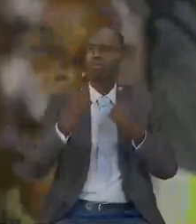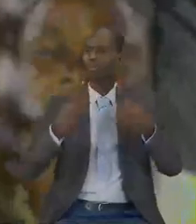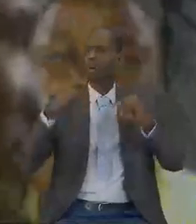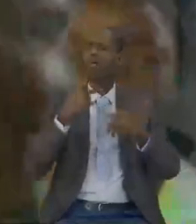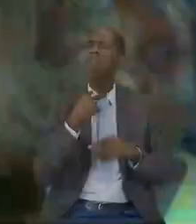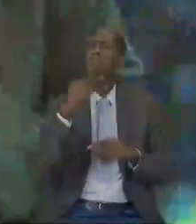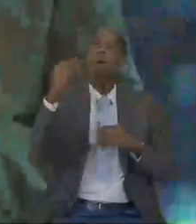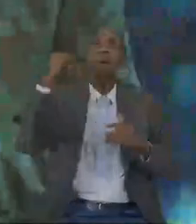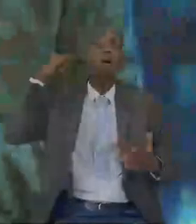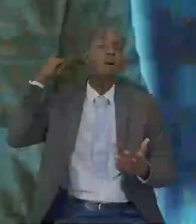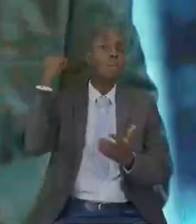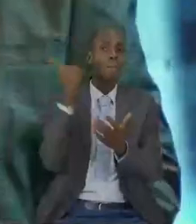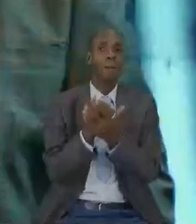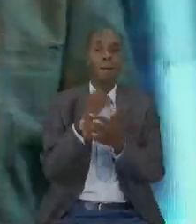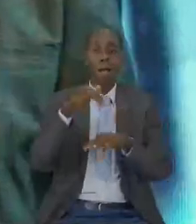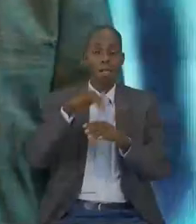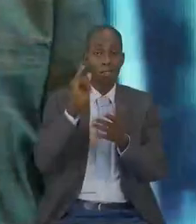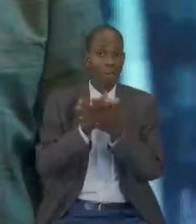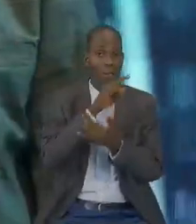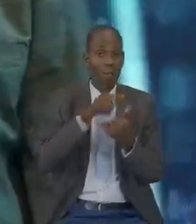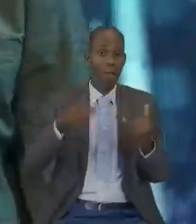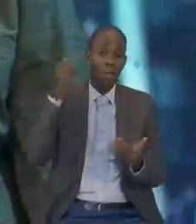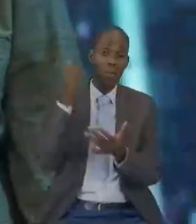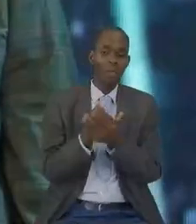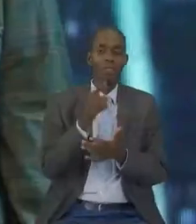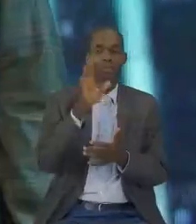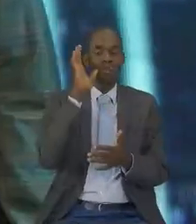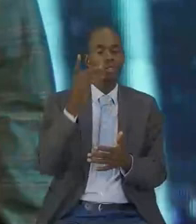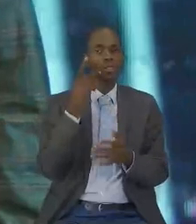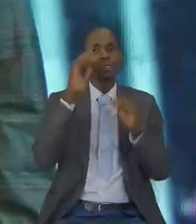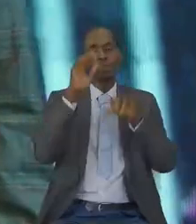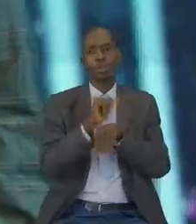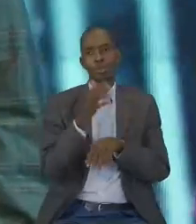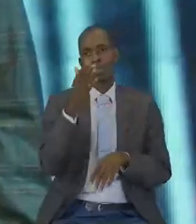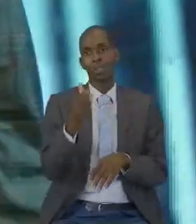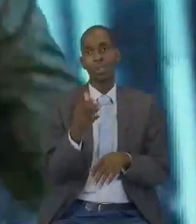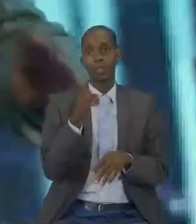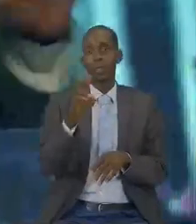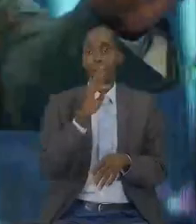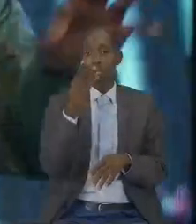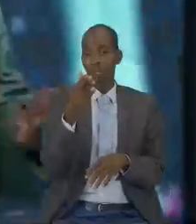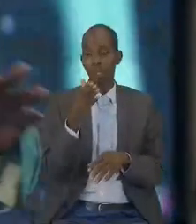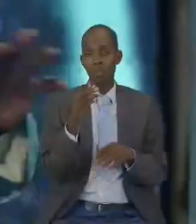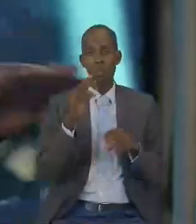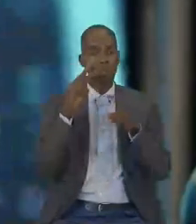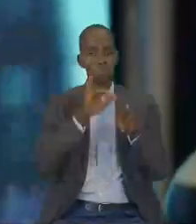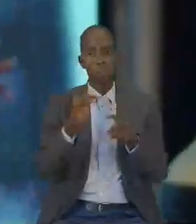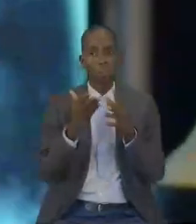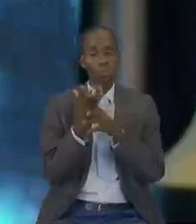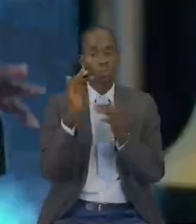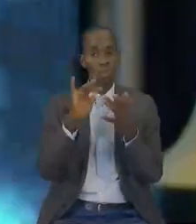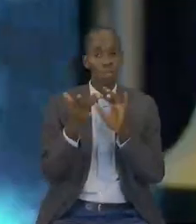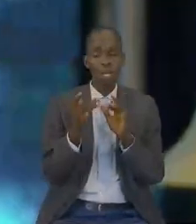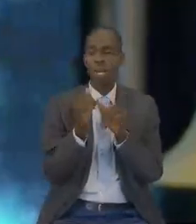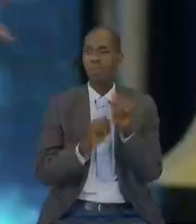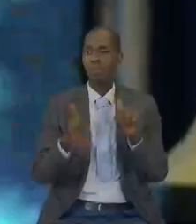Nous sommes prêts maintenant. Le ciel est prêt pour vous. Lève ta main en ligne. Faites la même chose. Le miracle vient. Dans